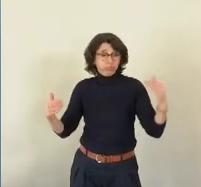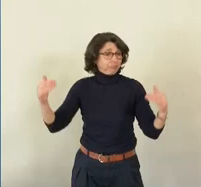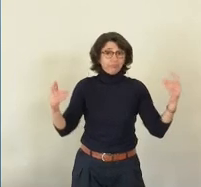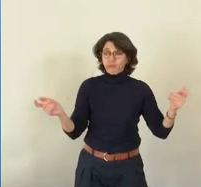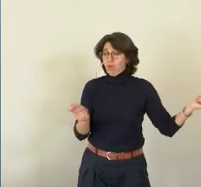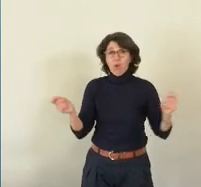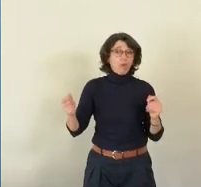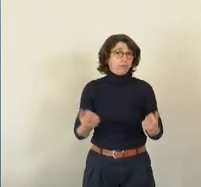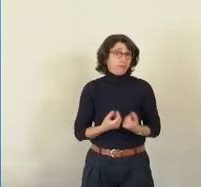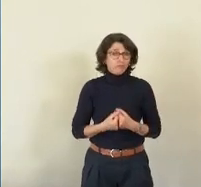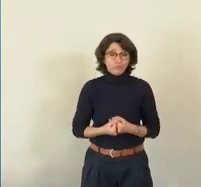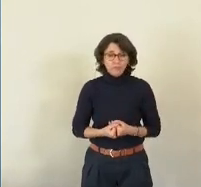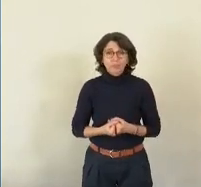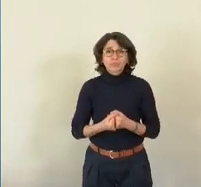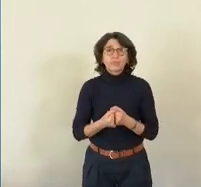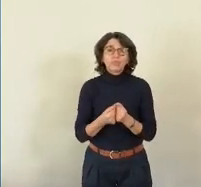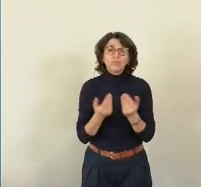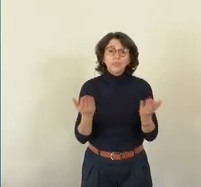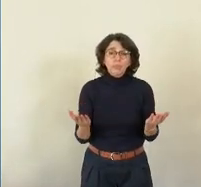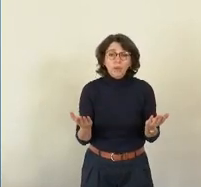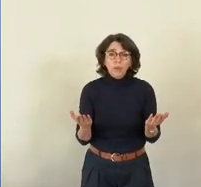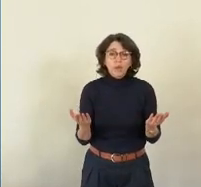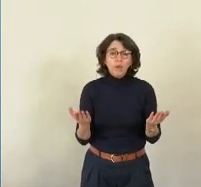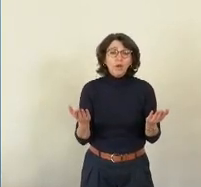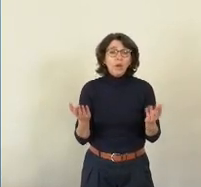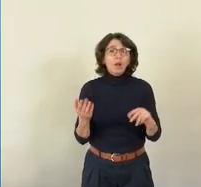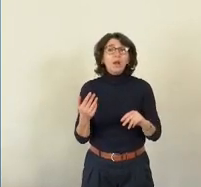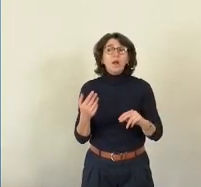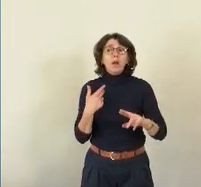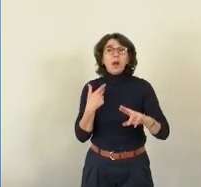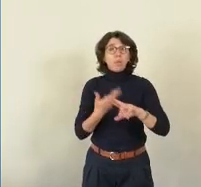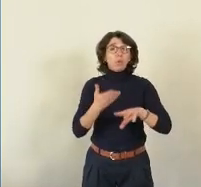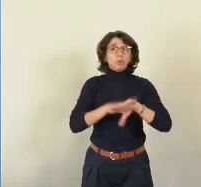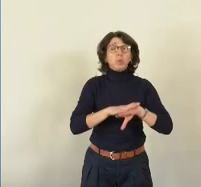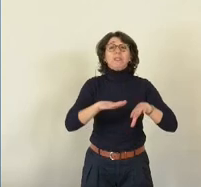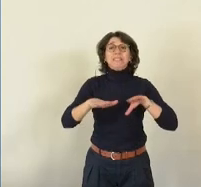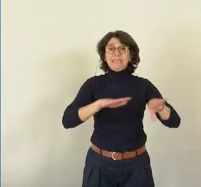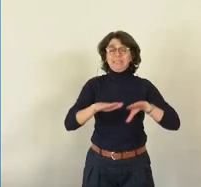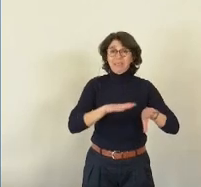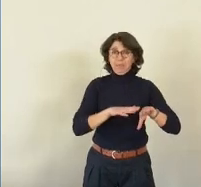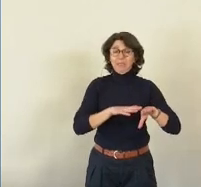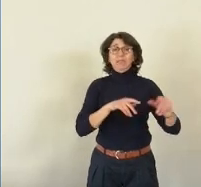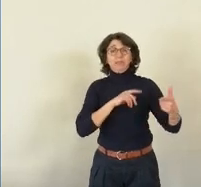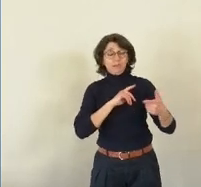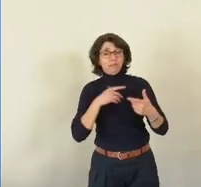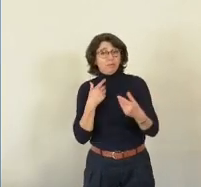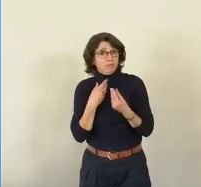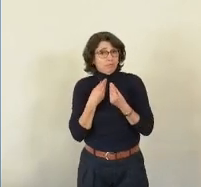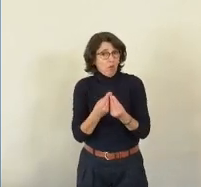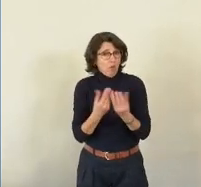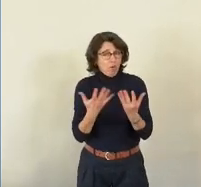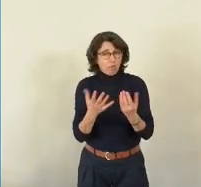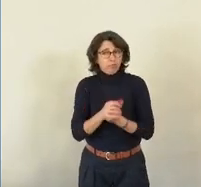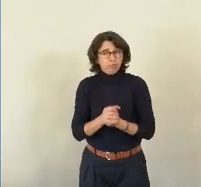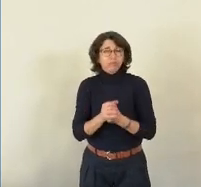autre seul une réponse systémique peut répondre à un problème systémique c'est à cette réponse systémique que l'association